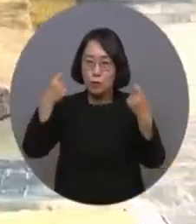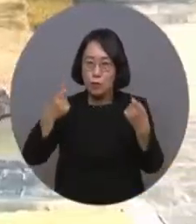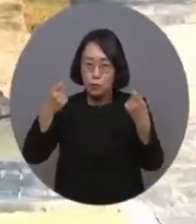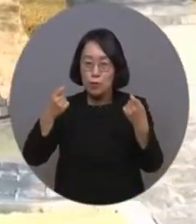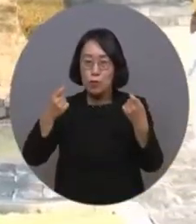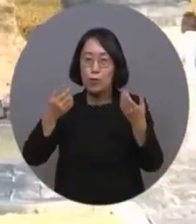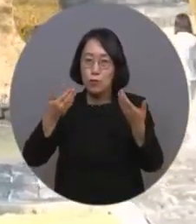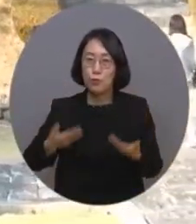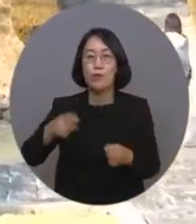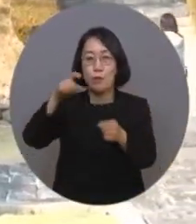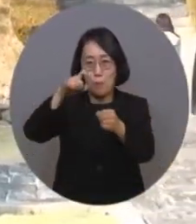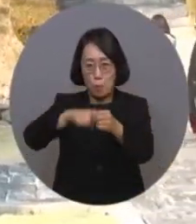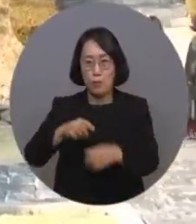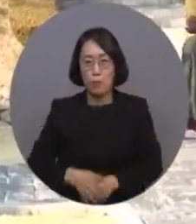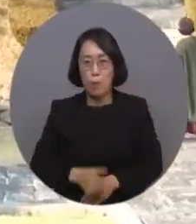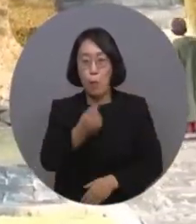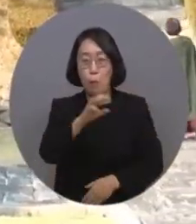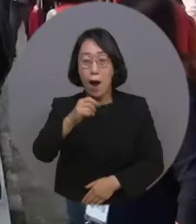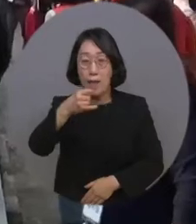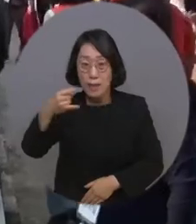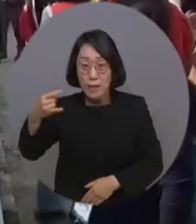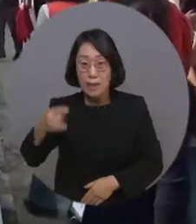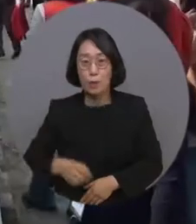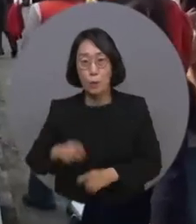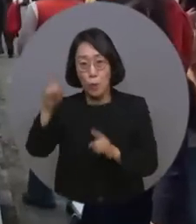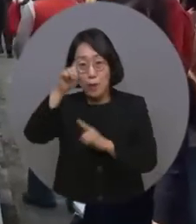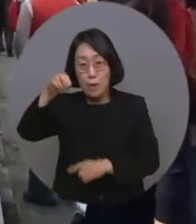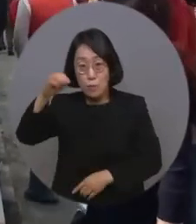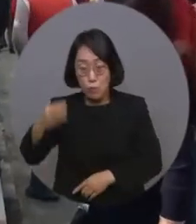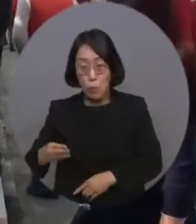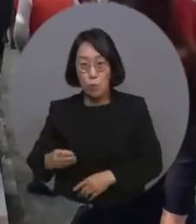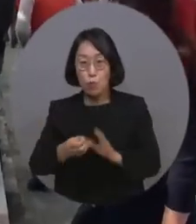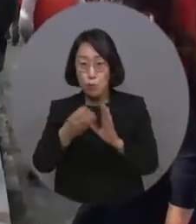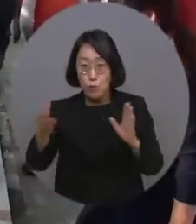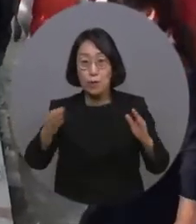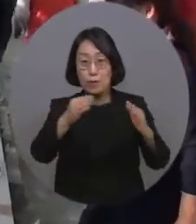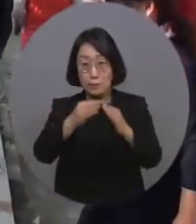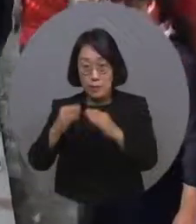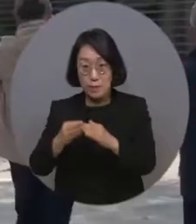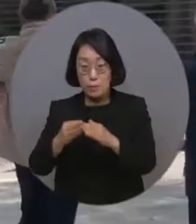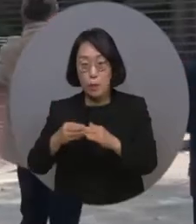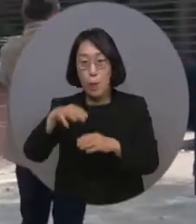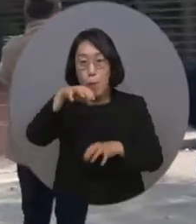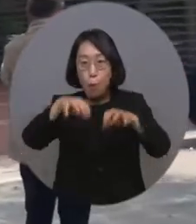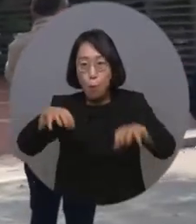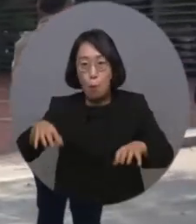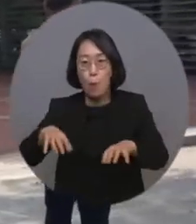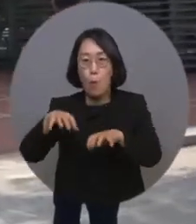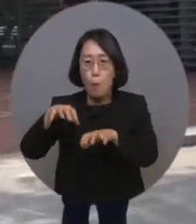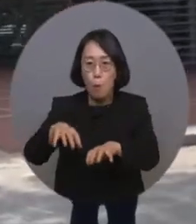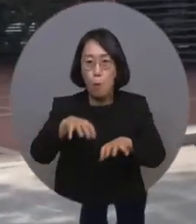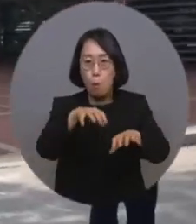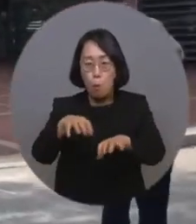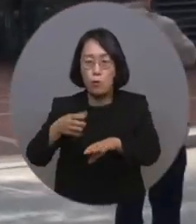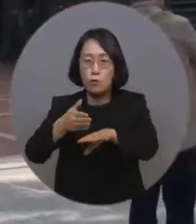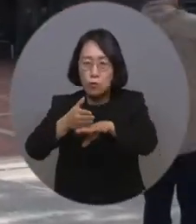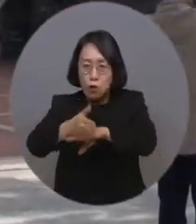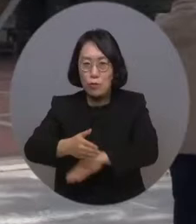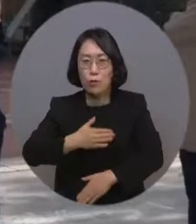기획되었습니다. 황희정승, 이율곡 유적지, 민통선 마을을 유유자적 느리게 느리게